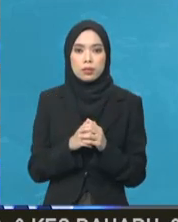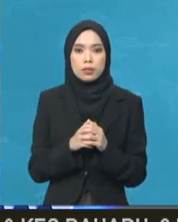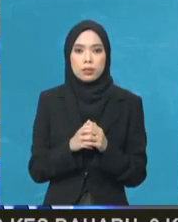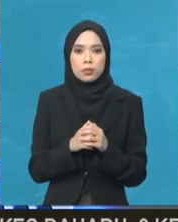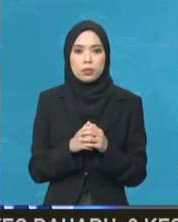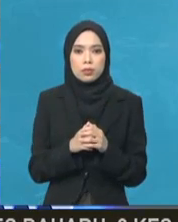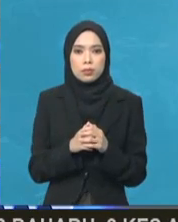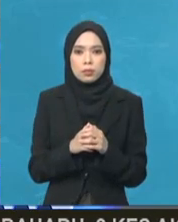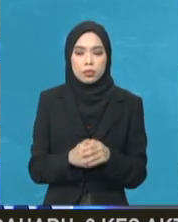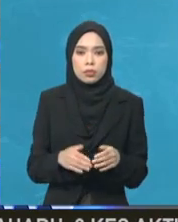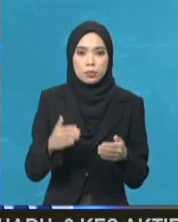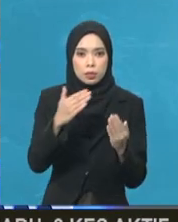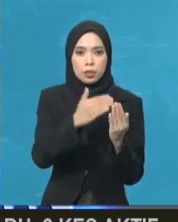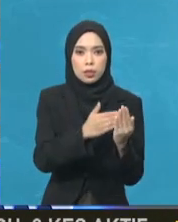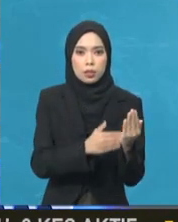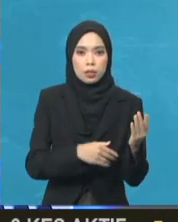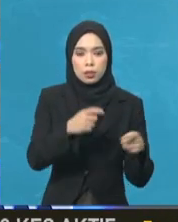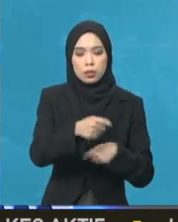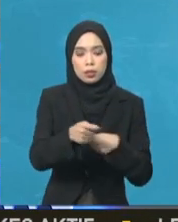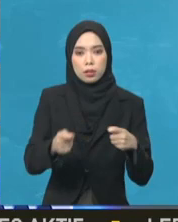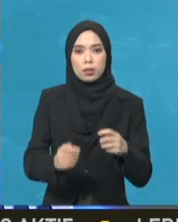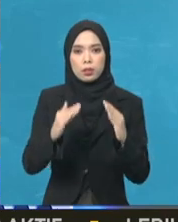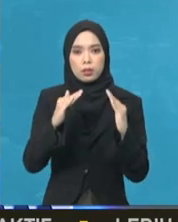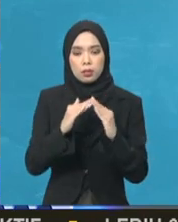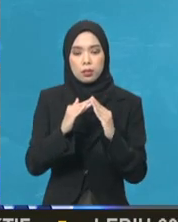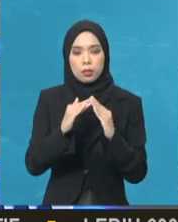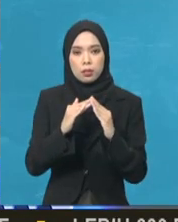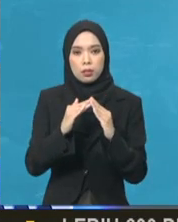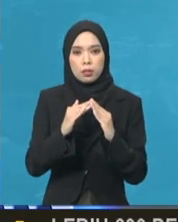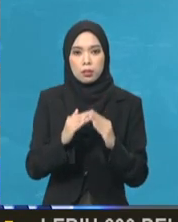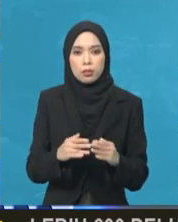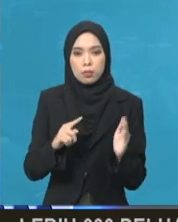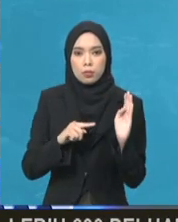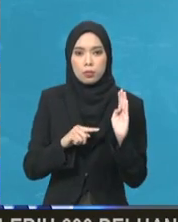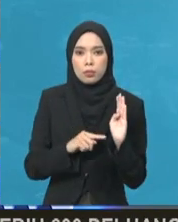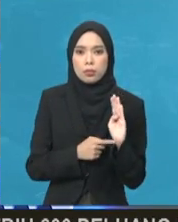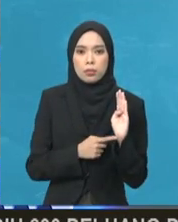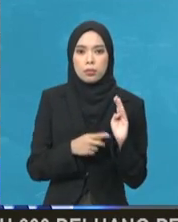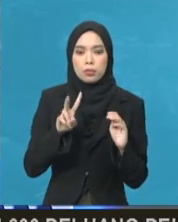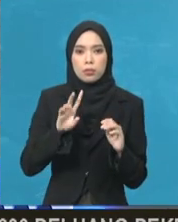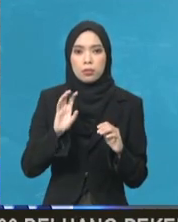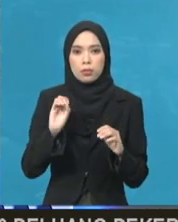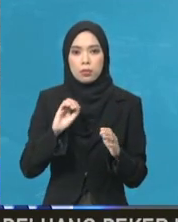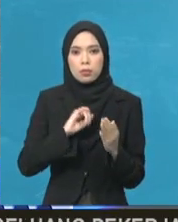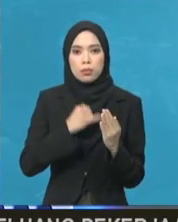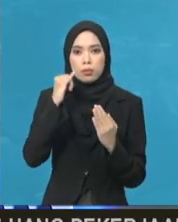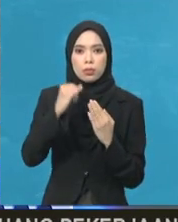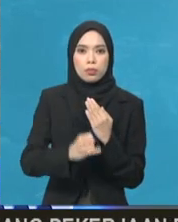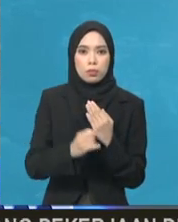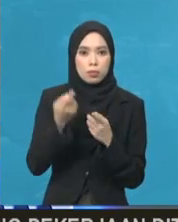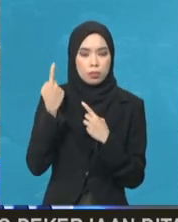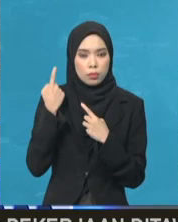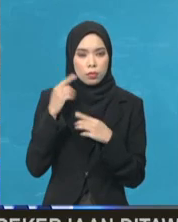Narayan tempat kediaman yang berbulu pada 20 Januari lalu dan dijadwalkan berakhir esok 21